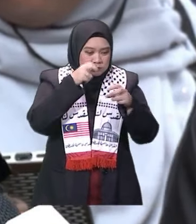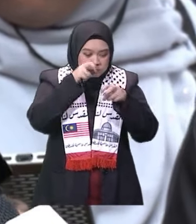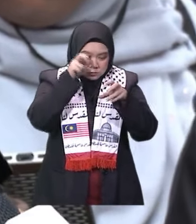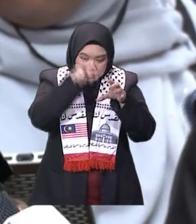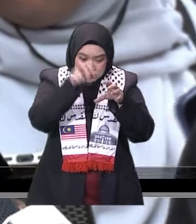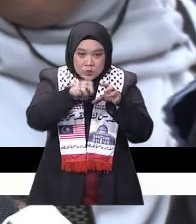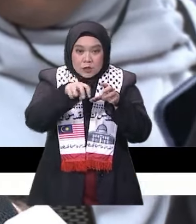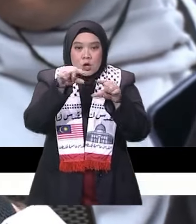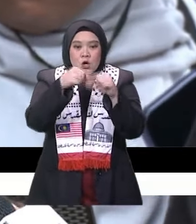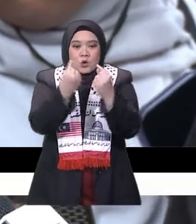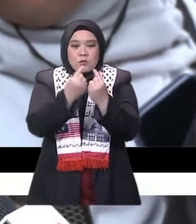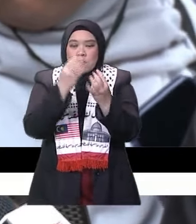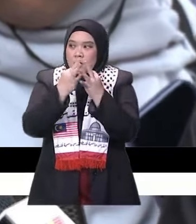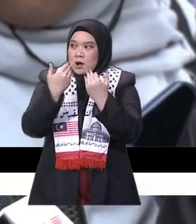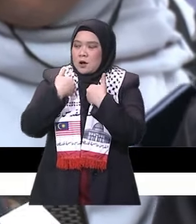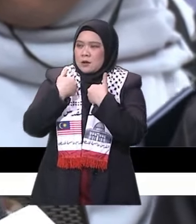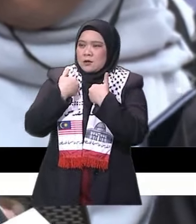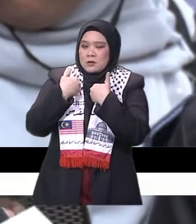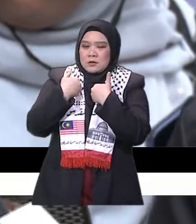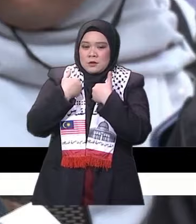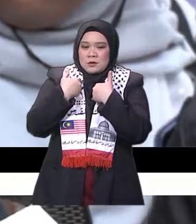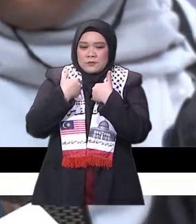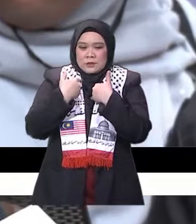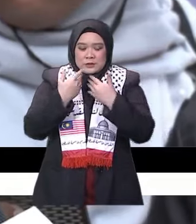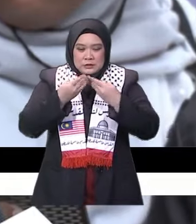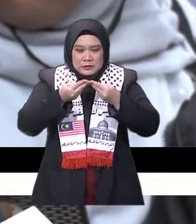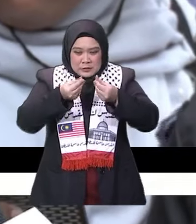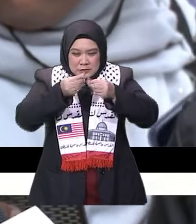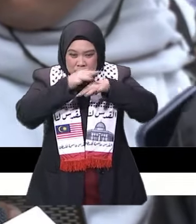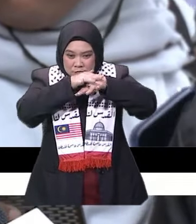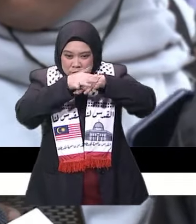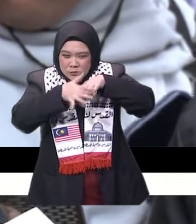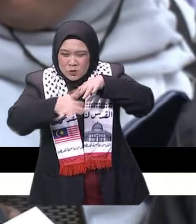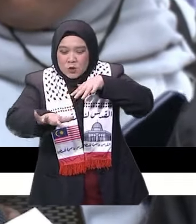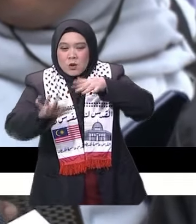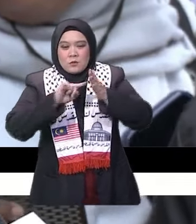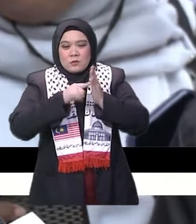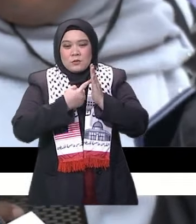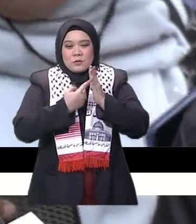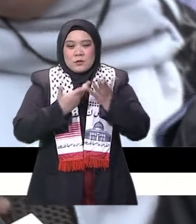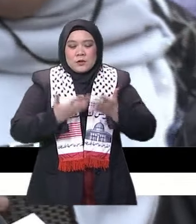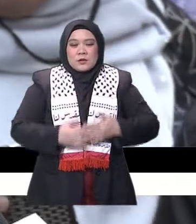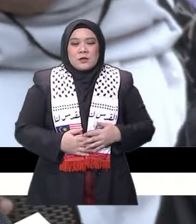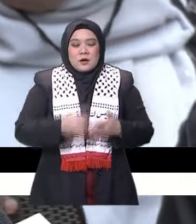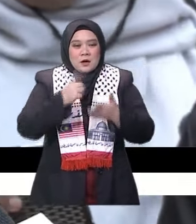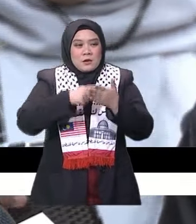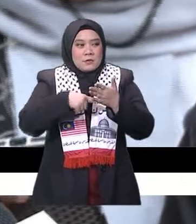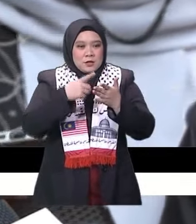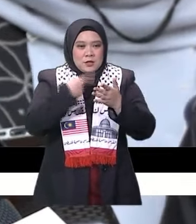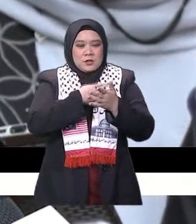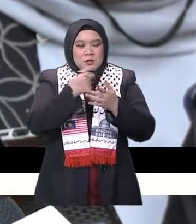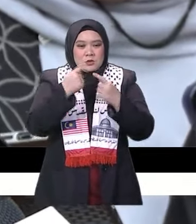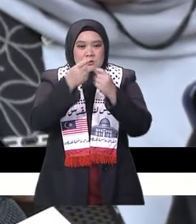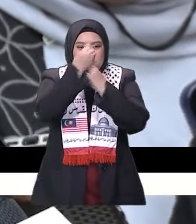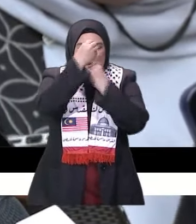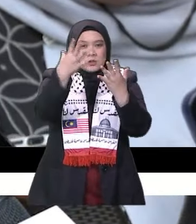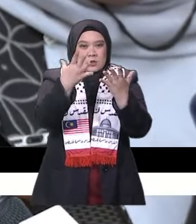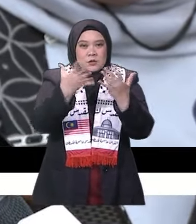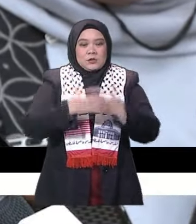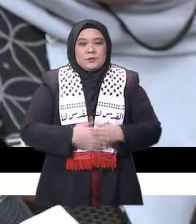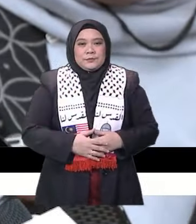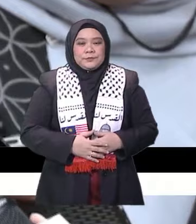nampak the slightest apa tu tanah yang ada SL we will update each